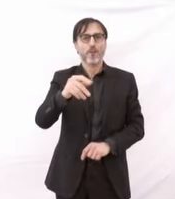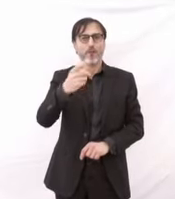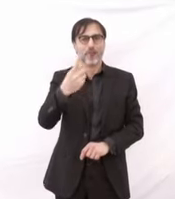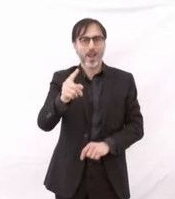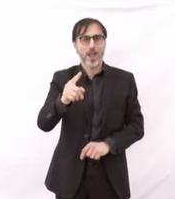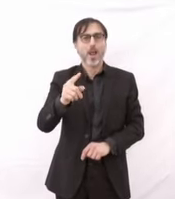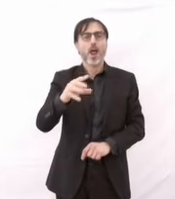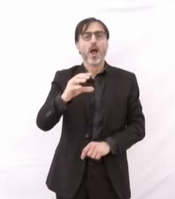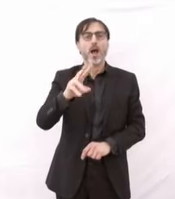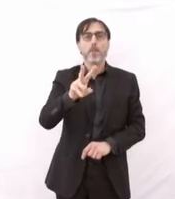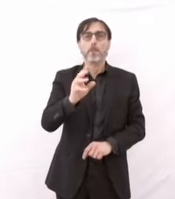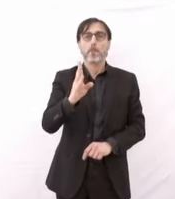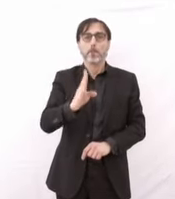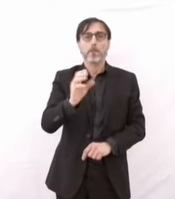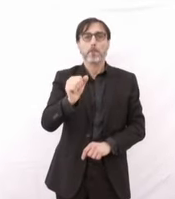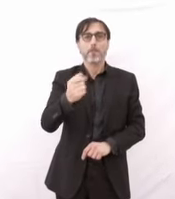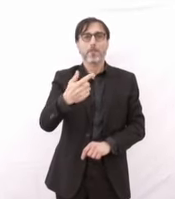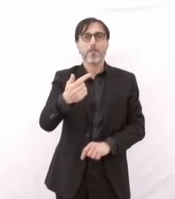Carmelo Battaglia,